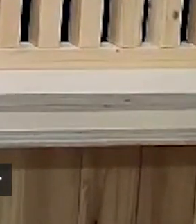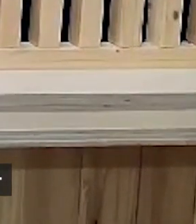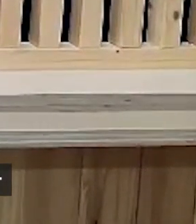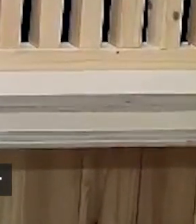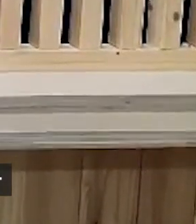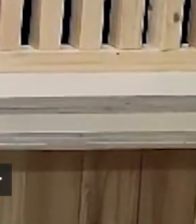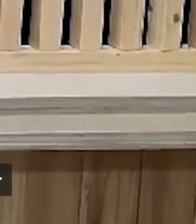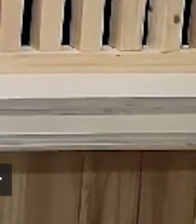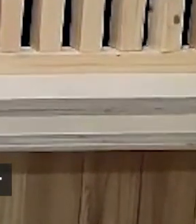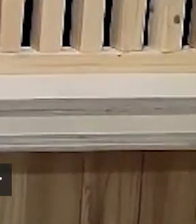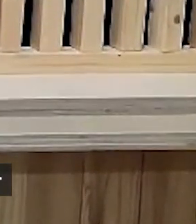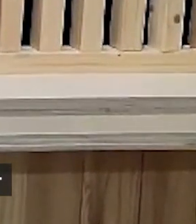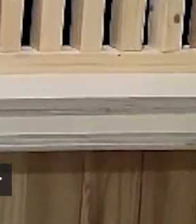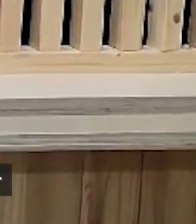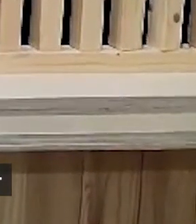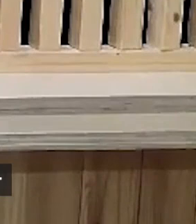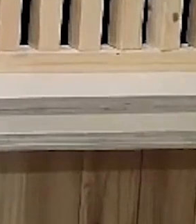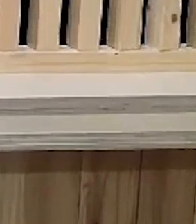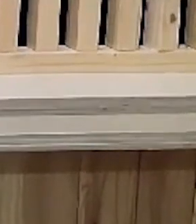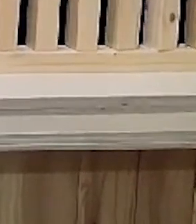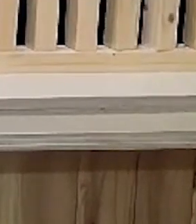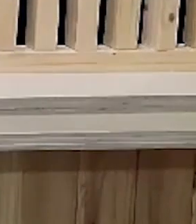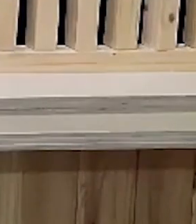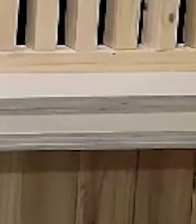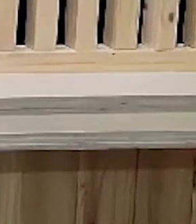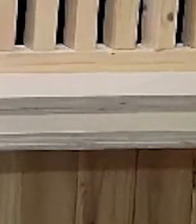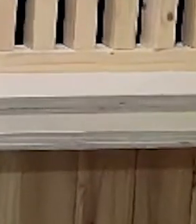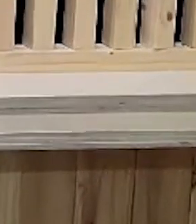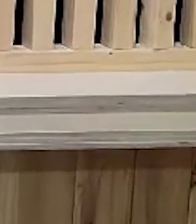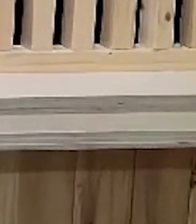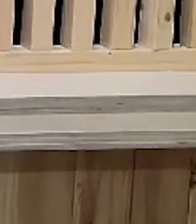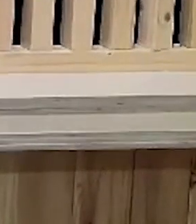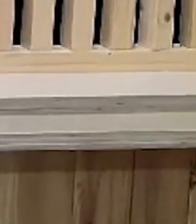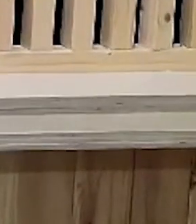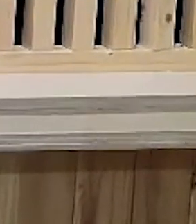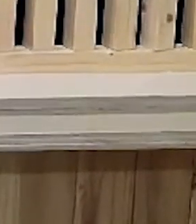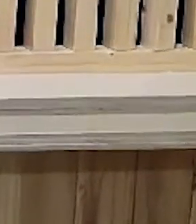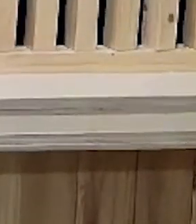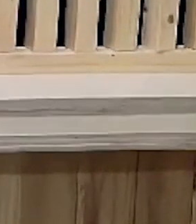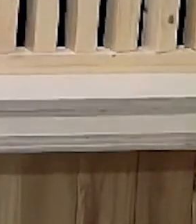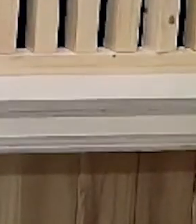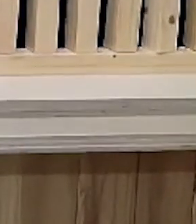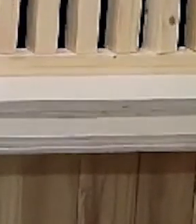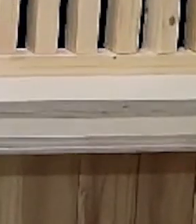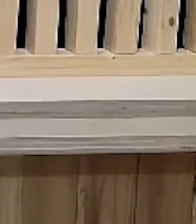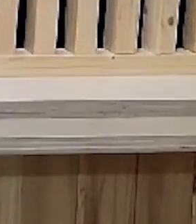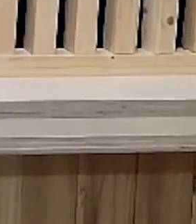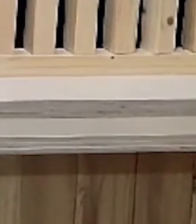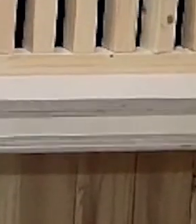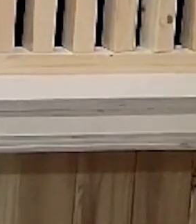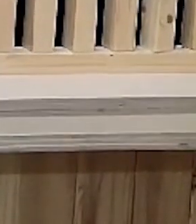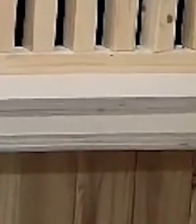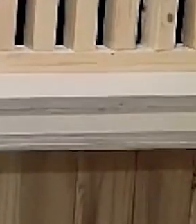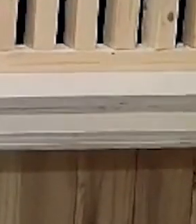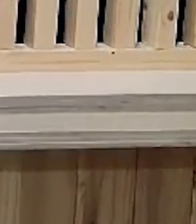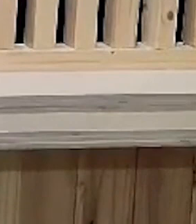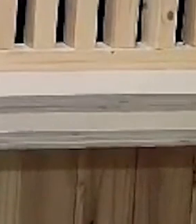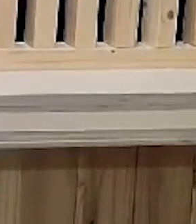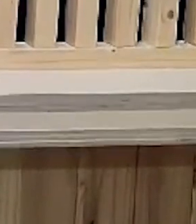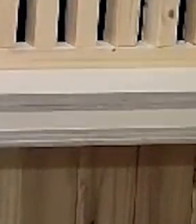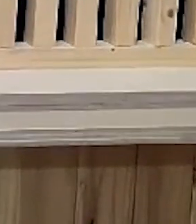되어 진심으로 감사드립니다. 그리고 개인적으로나 우리 정신간호사의 큰 영광이고